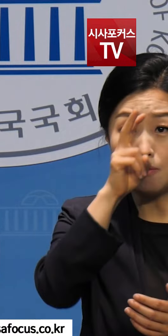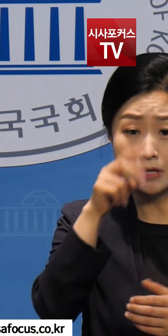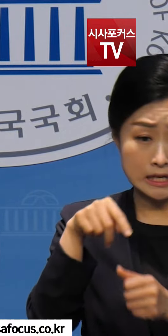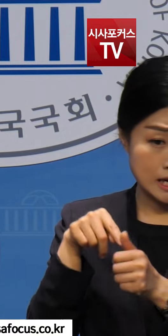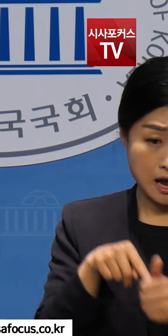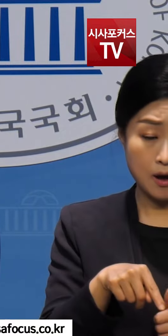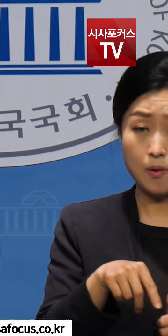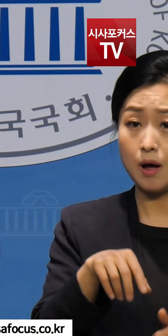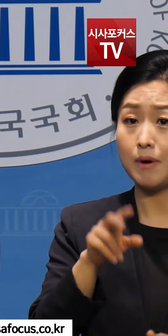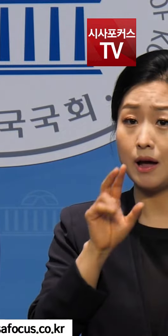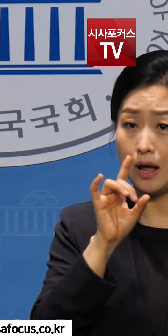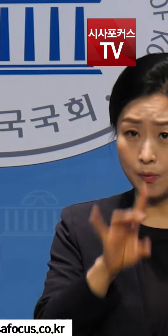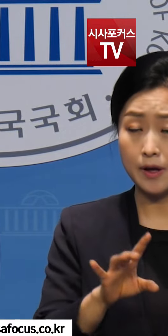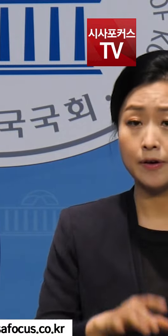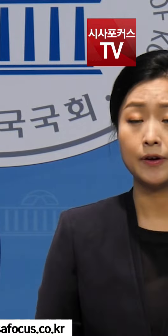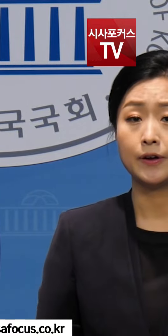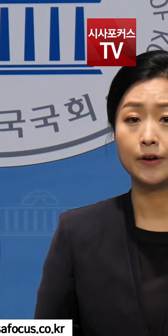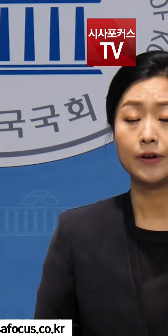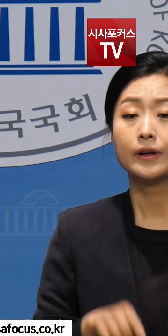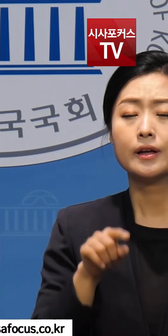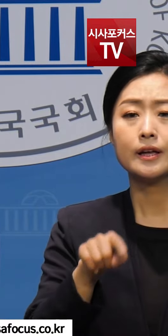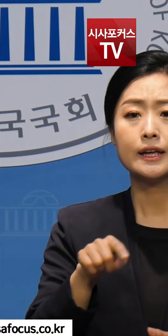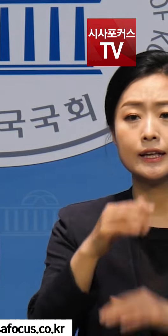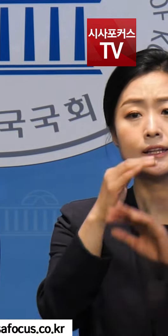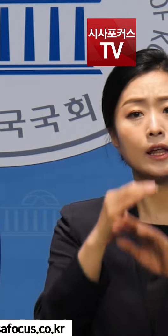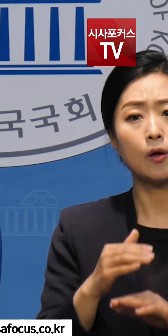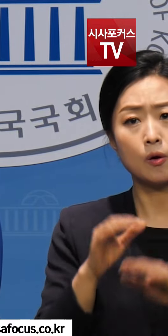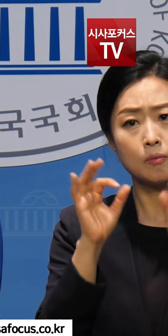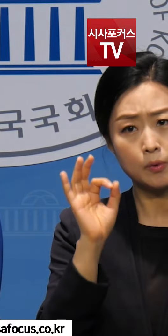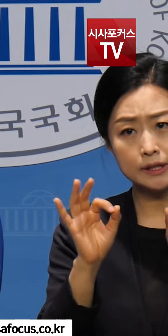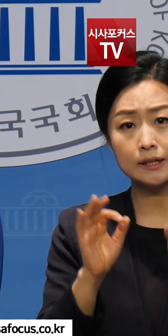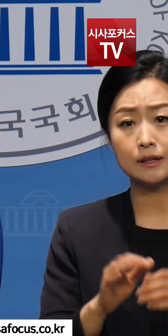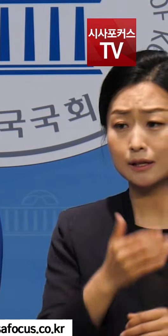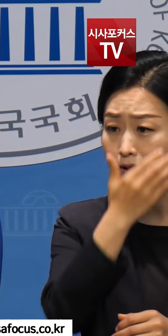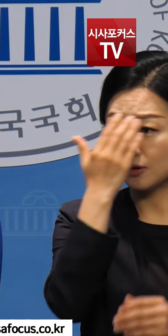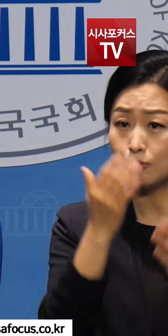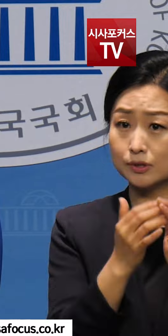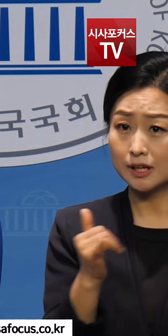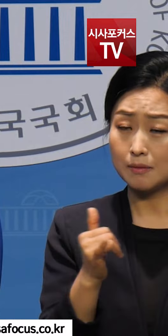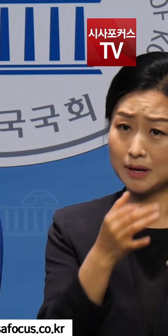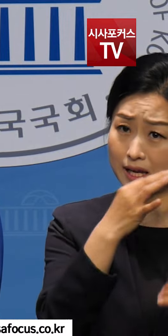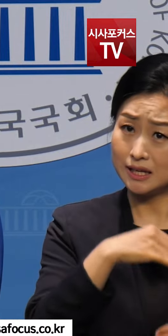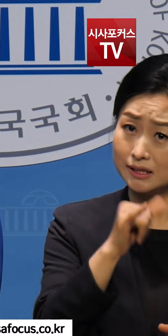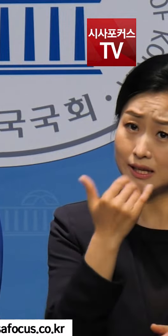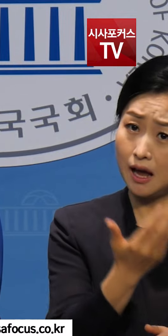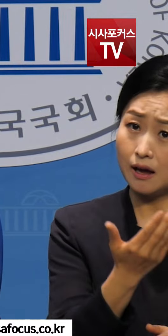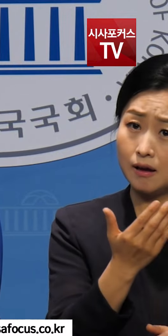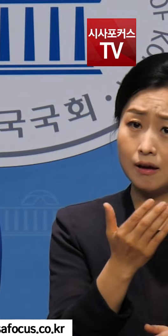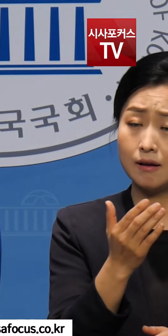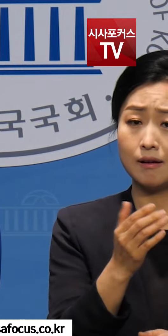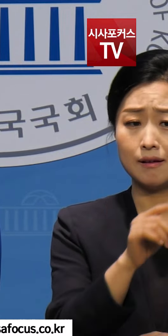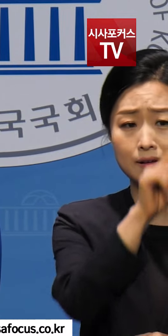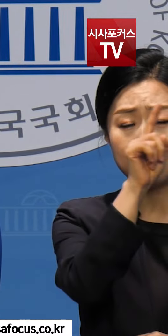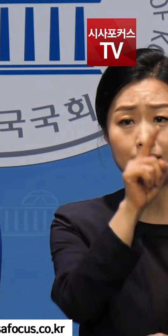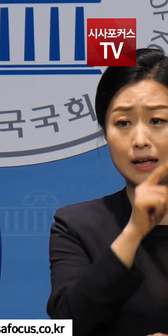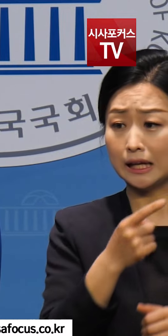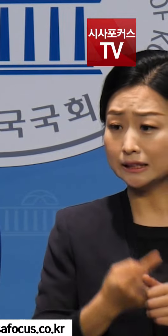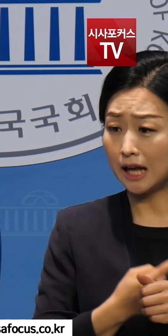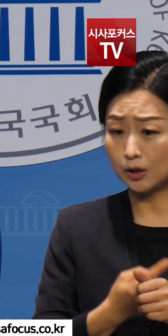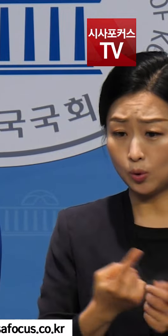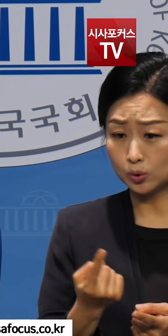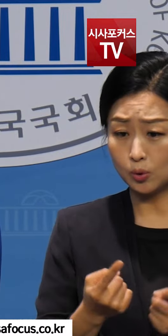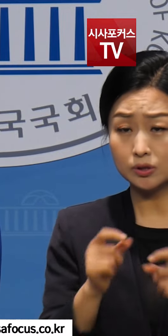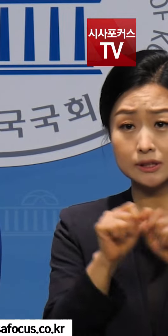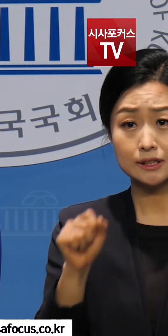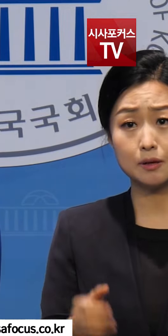강요할 수 없습니다이 제도가 실제로 청년 세대에게 유리한 제도인지 자동 조정 장치